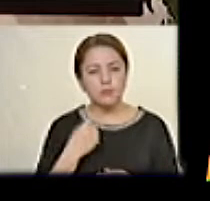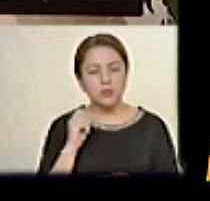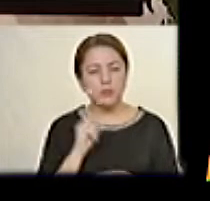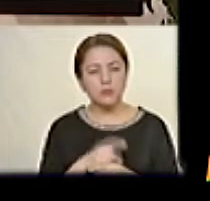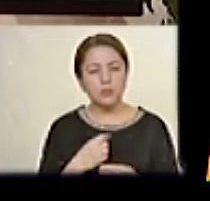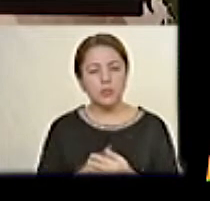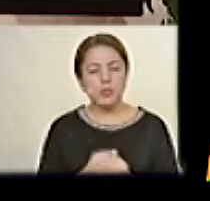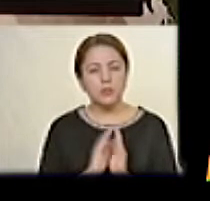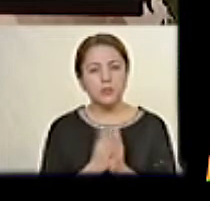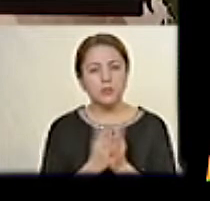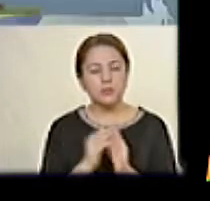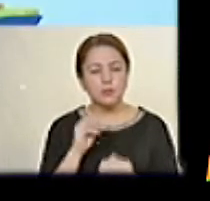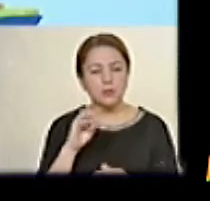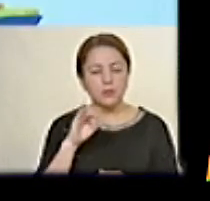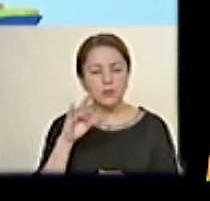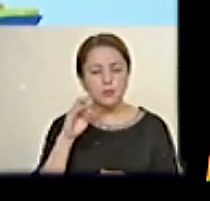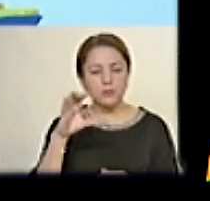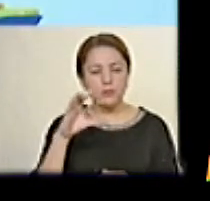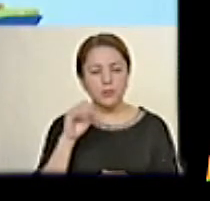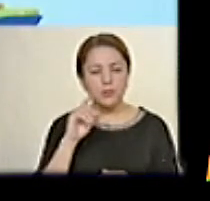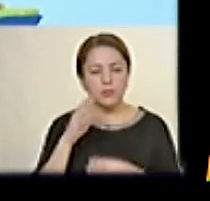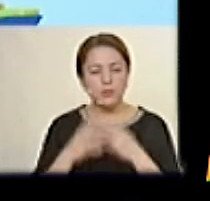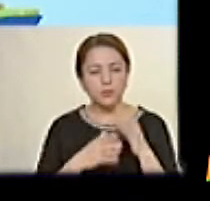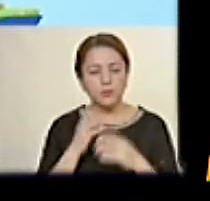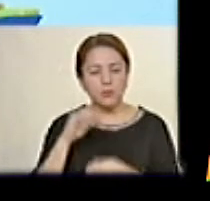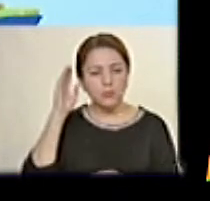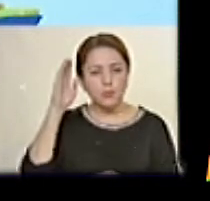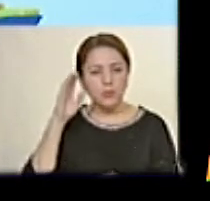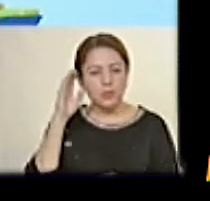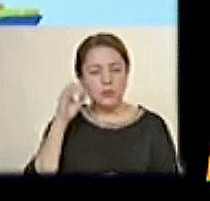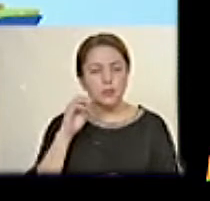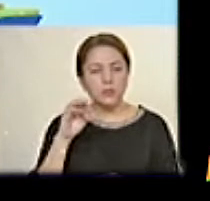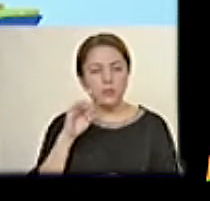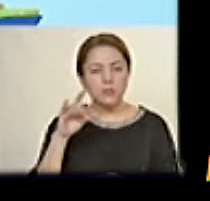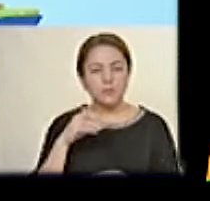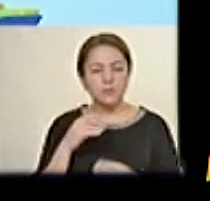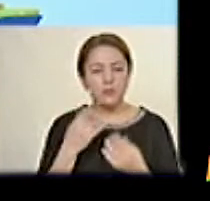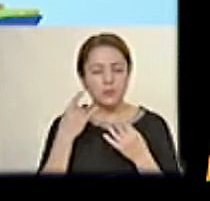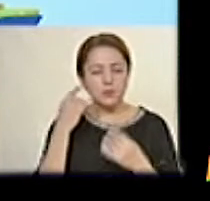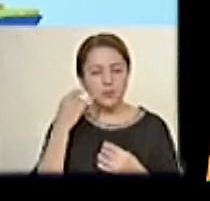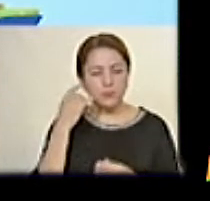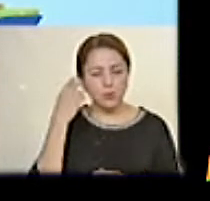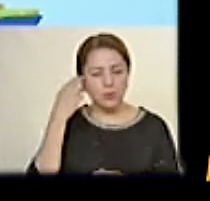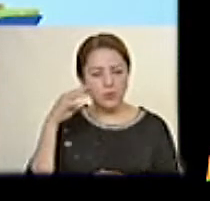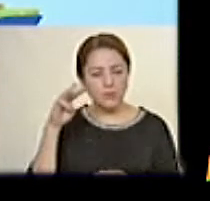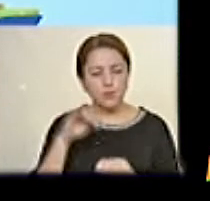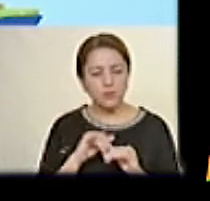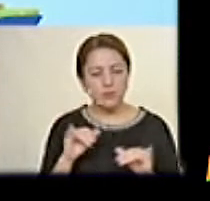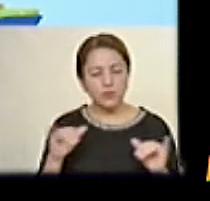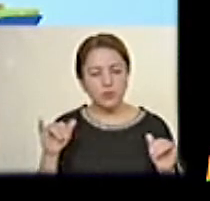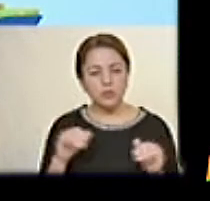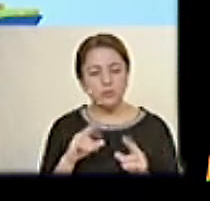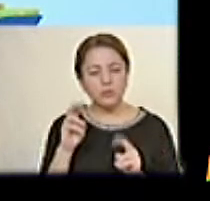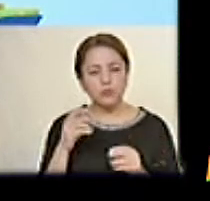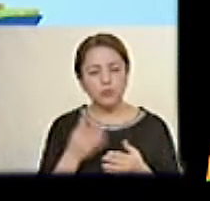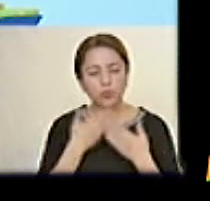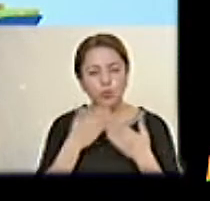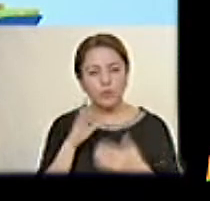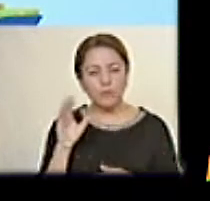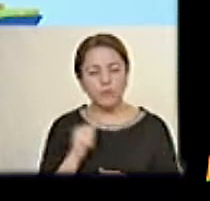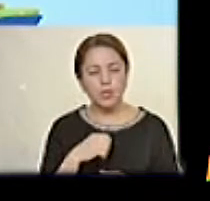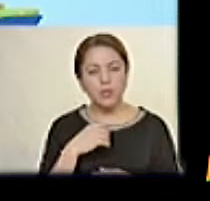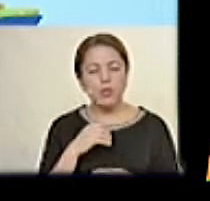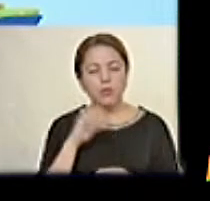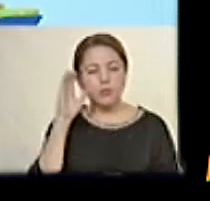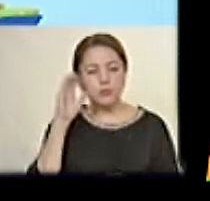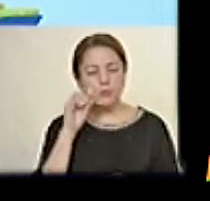topshirig'imiz darslikdagi transport geografiyasi, O'zbekiston transportining zamonaviy rivojlanish mavzusini yaxshilab o'qib chiqing hamda